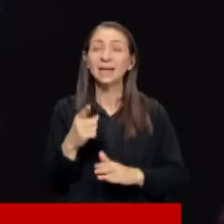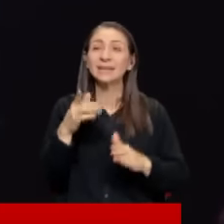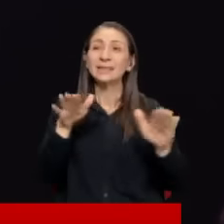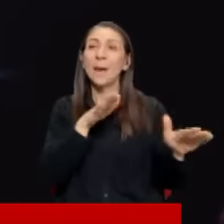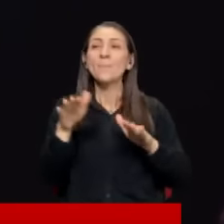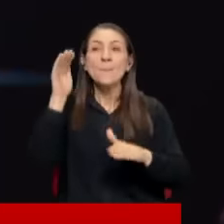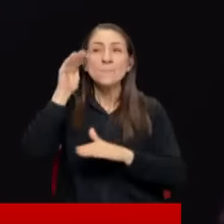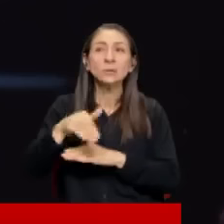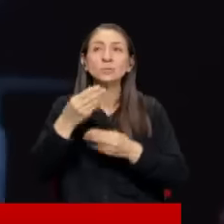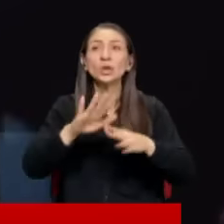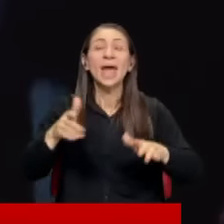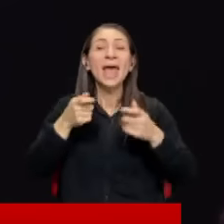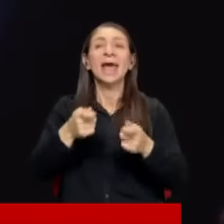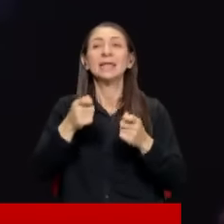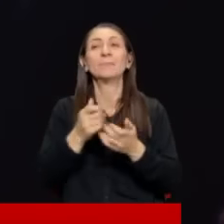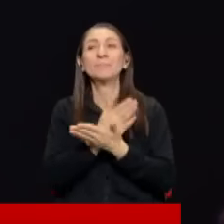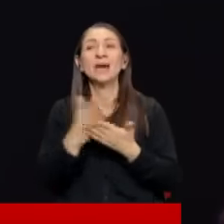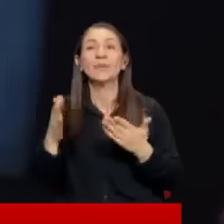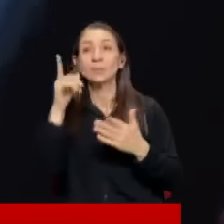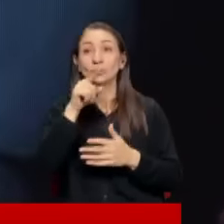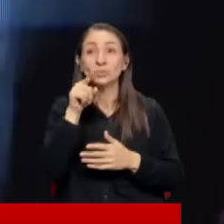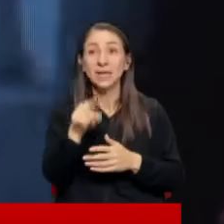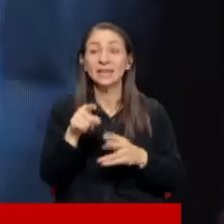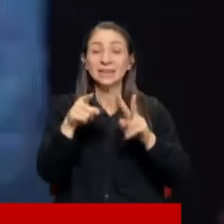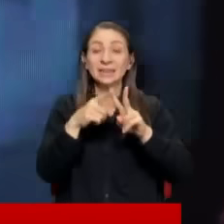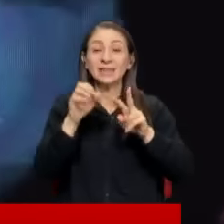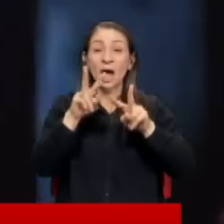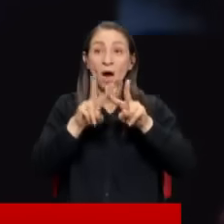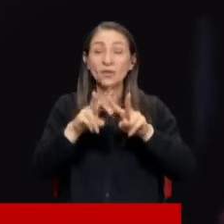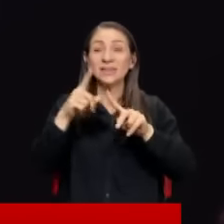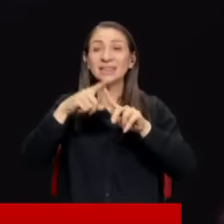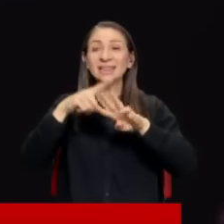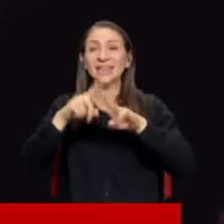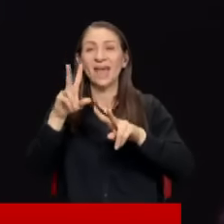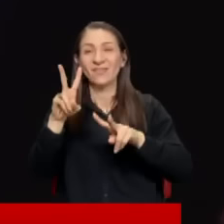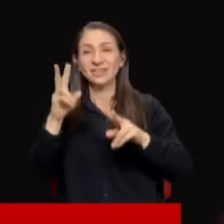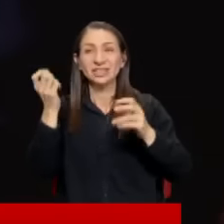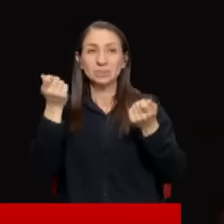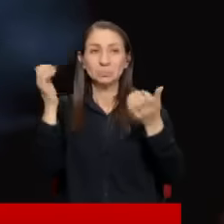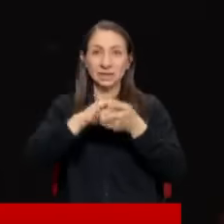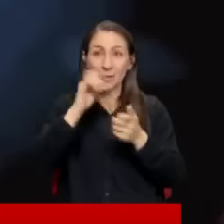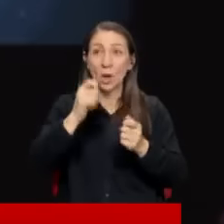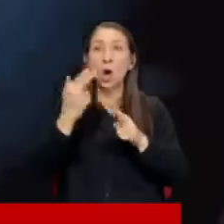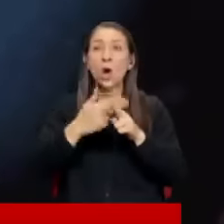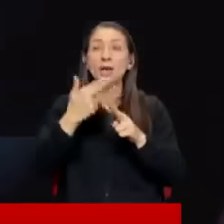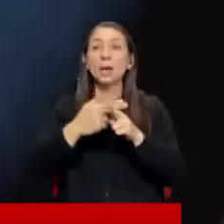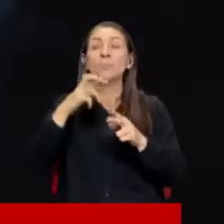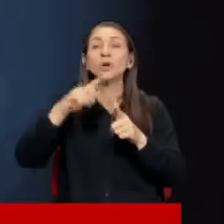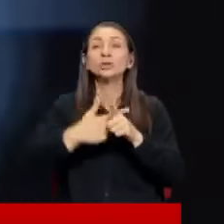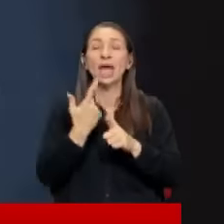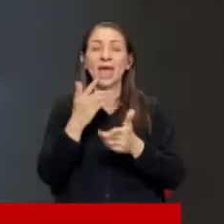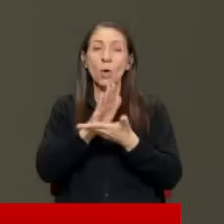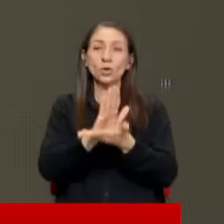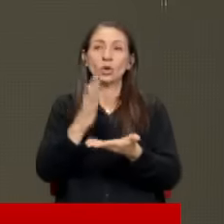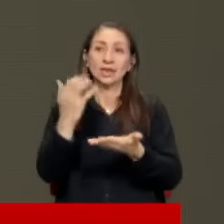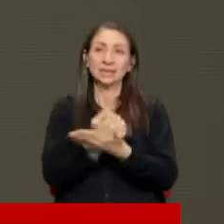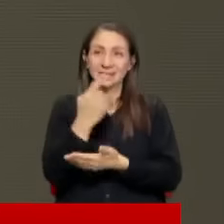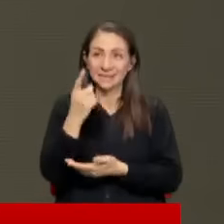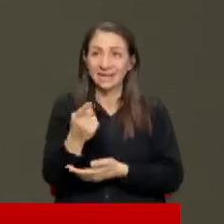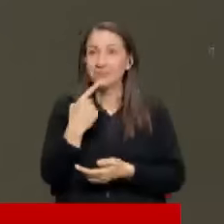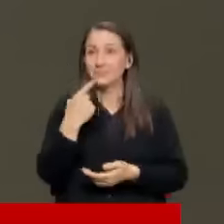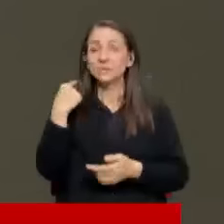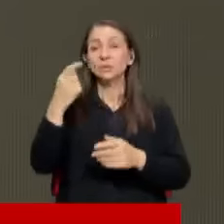depremzede çocuklar eğitimlerine devam edebilsin diye Now ve TEV işbirliği yaptı. Örnek proje eğitime devam ödüle layık görüldü. Geçtiğimiz